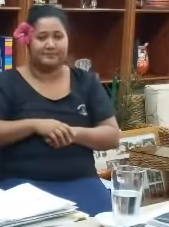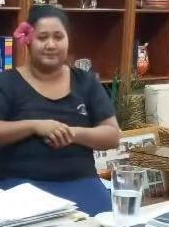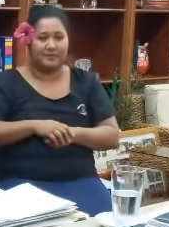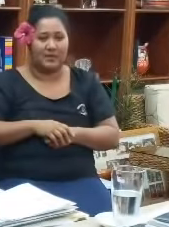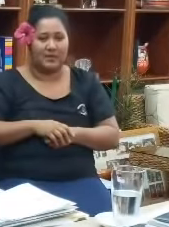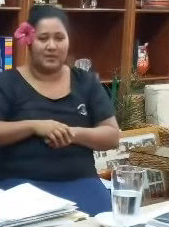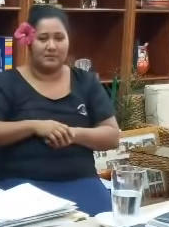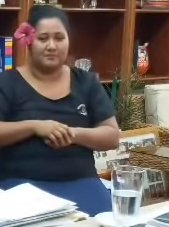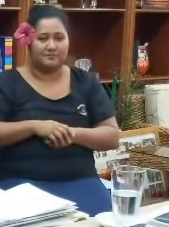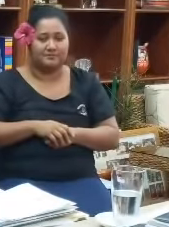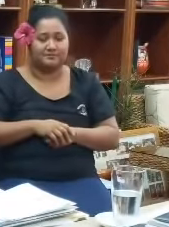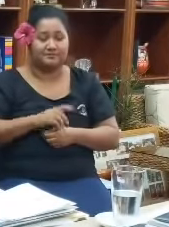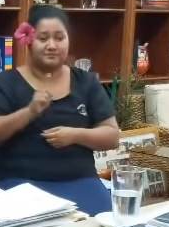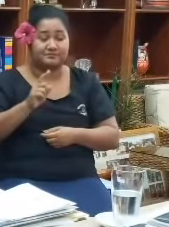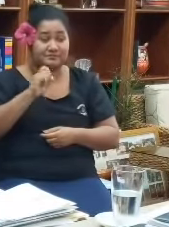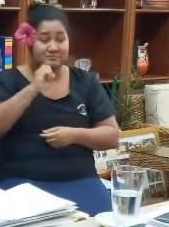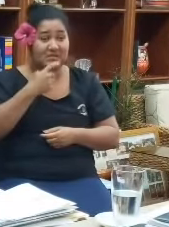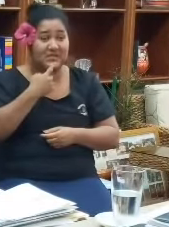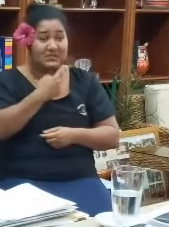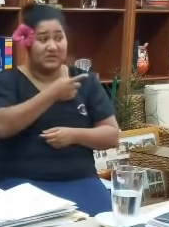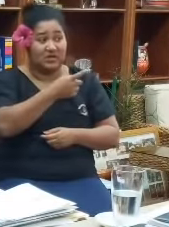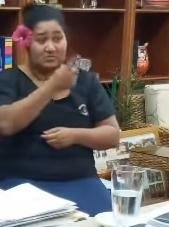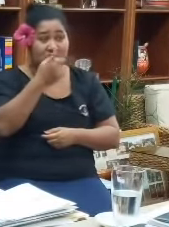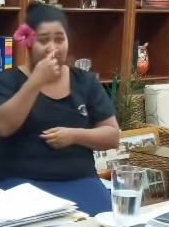Ta wotu e foi tanga ta. Ole